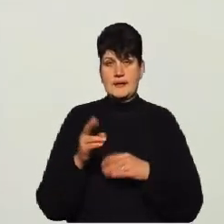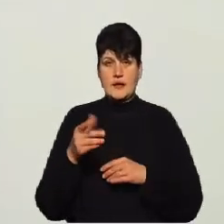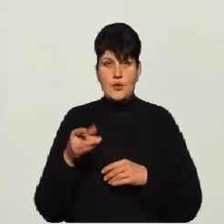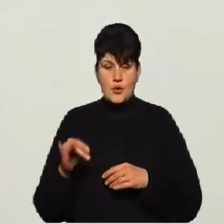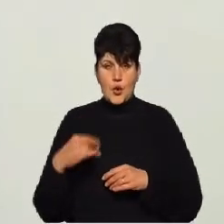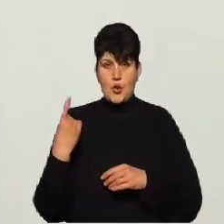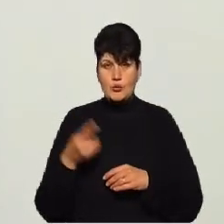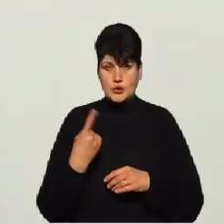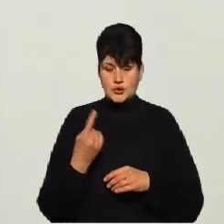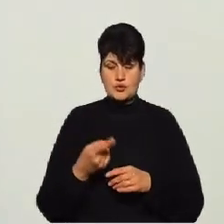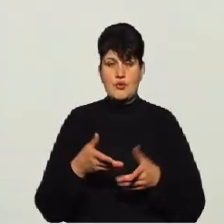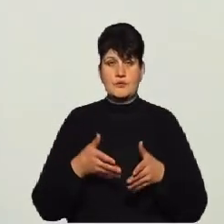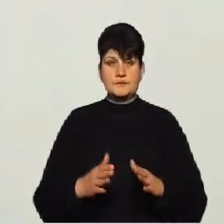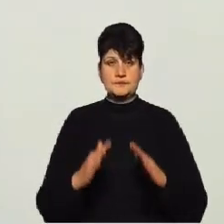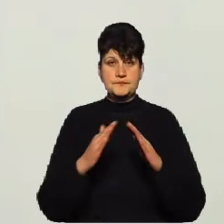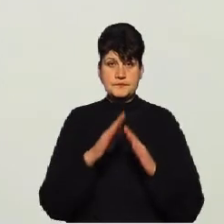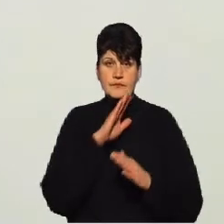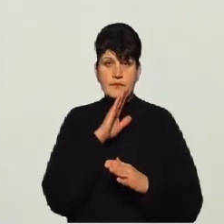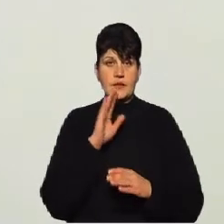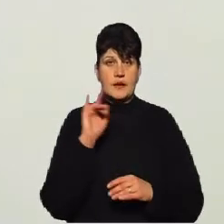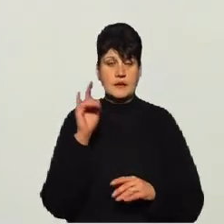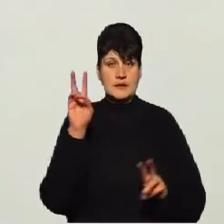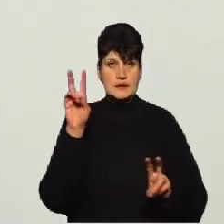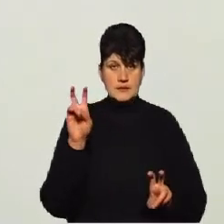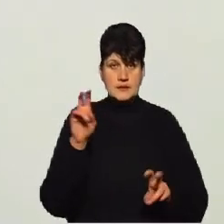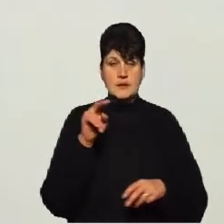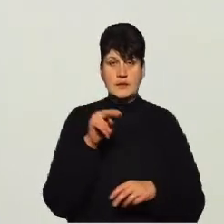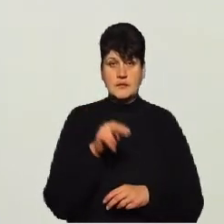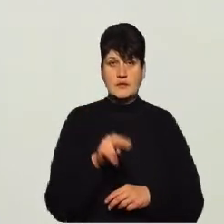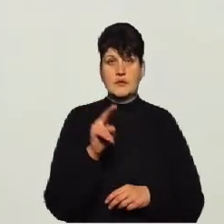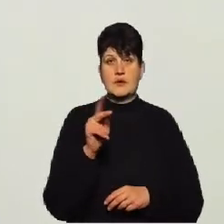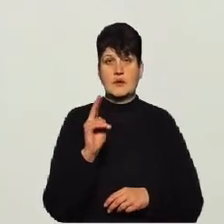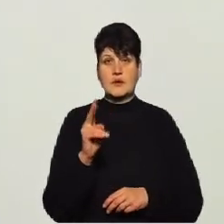перинатального центру «Мати і дитина» Павло Кашуба.